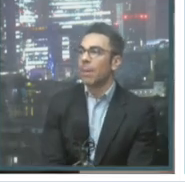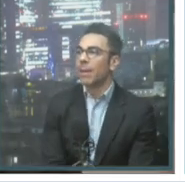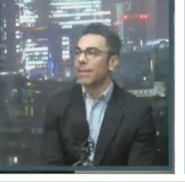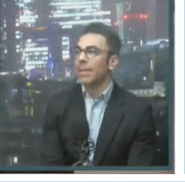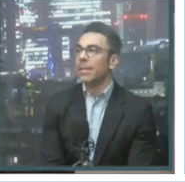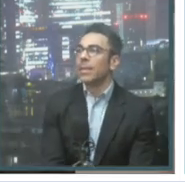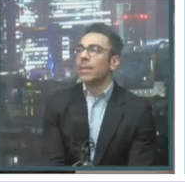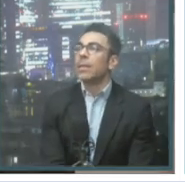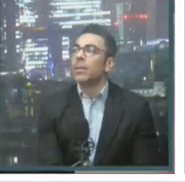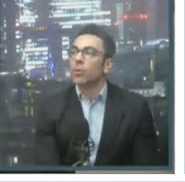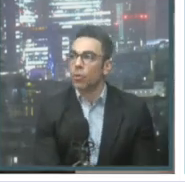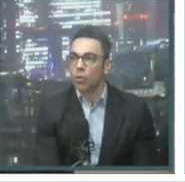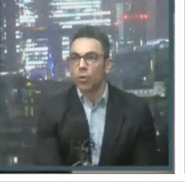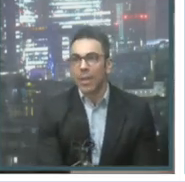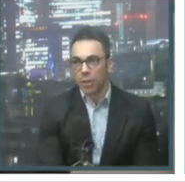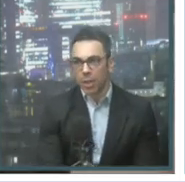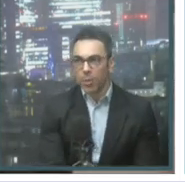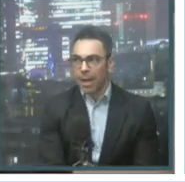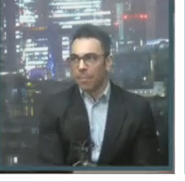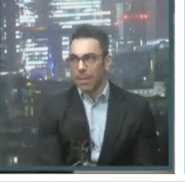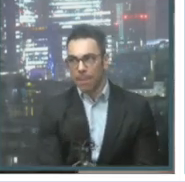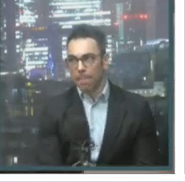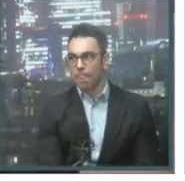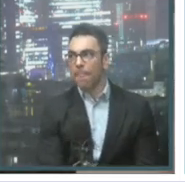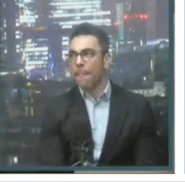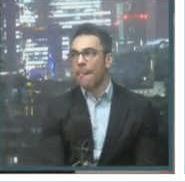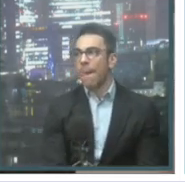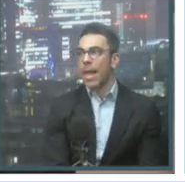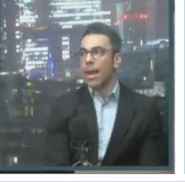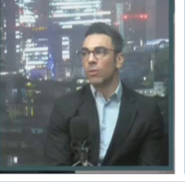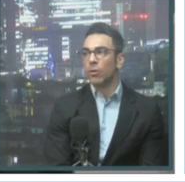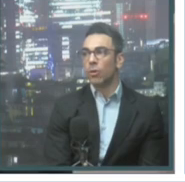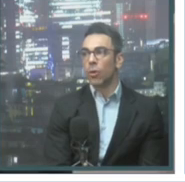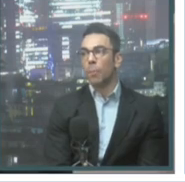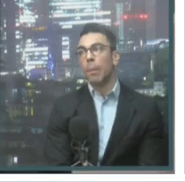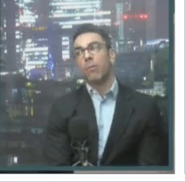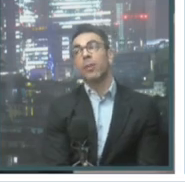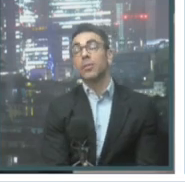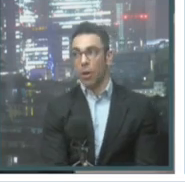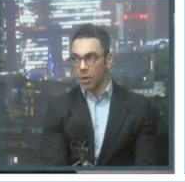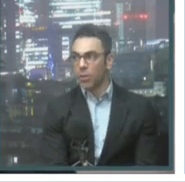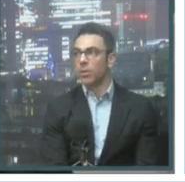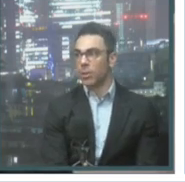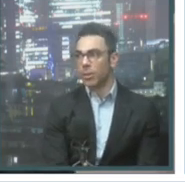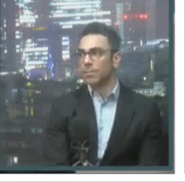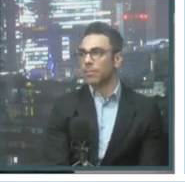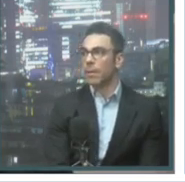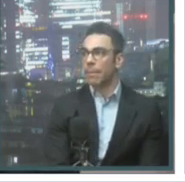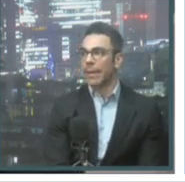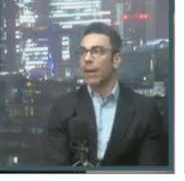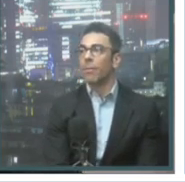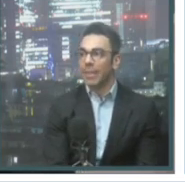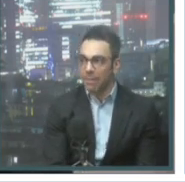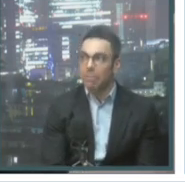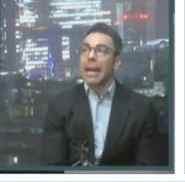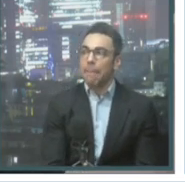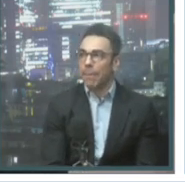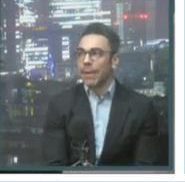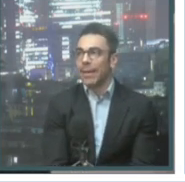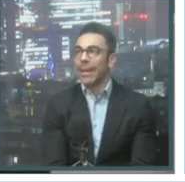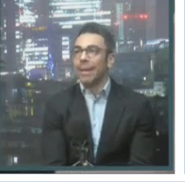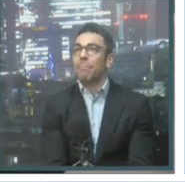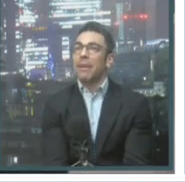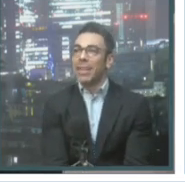allora la prima in assoluto sono sotto mica scemo era la prima è un titolo è un titolo provocatorio e rap e ovviamente il